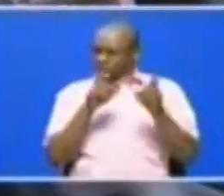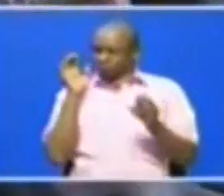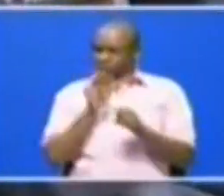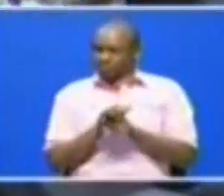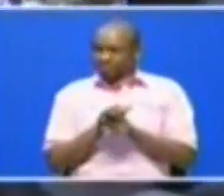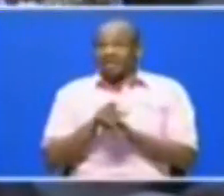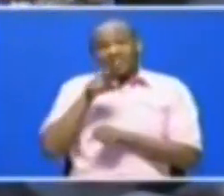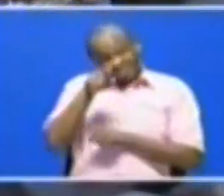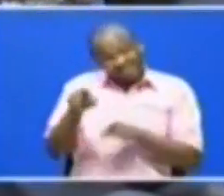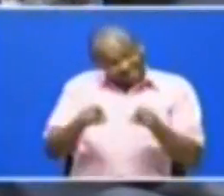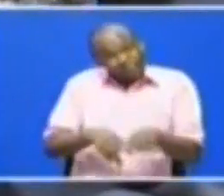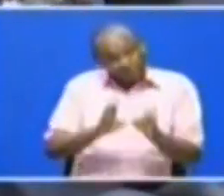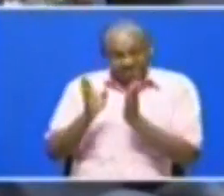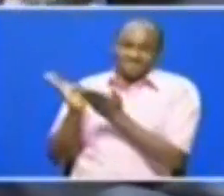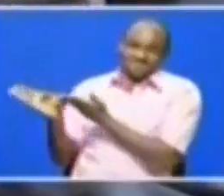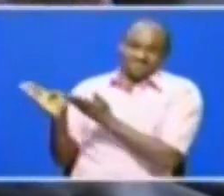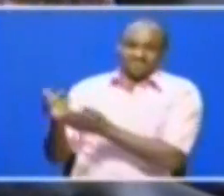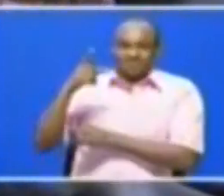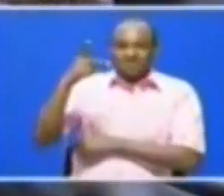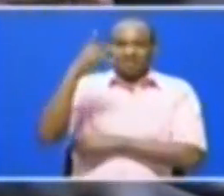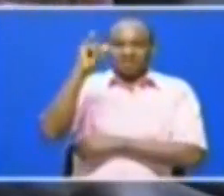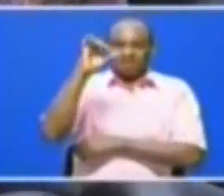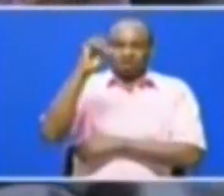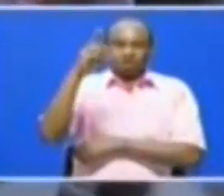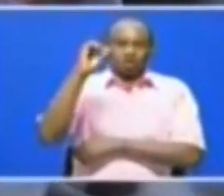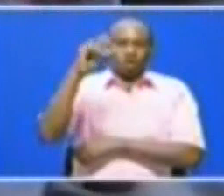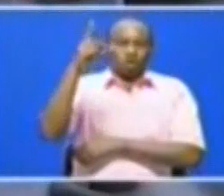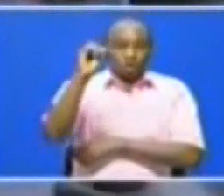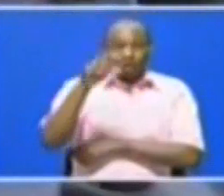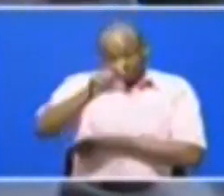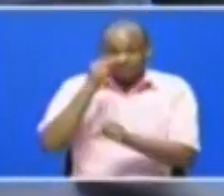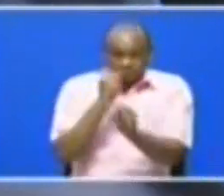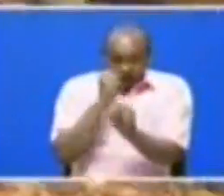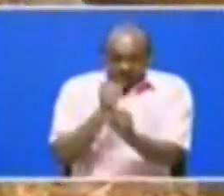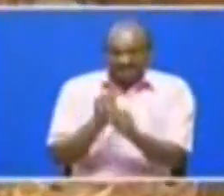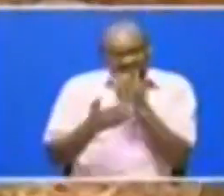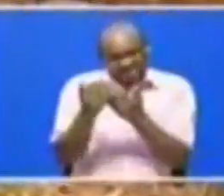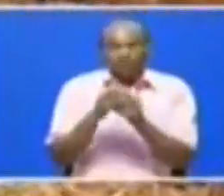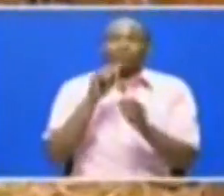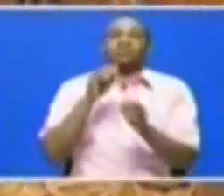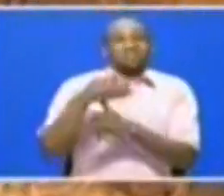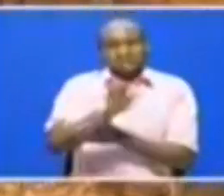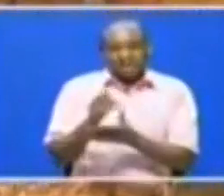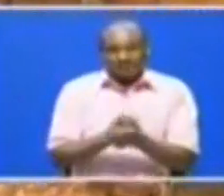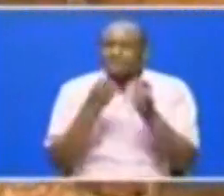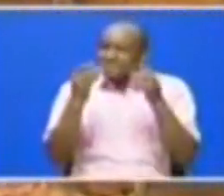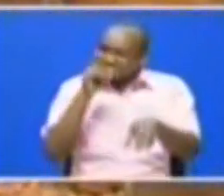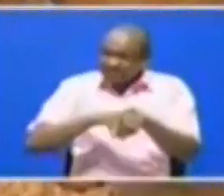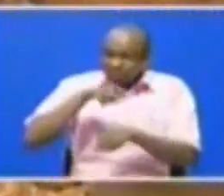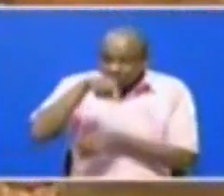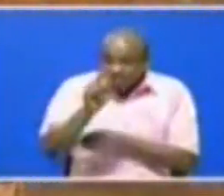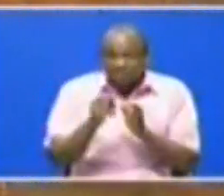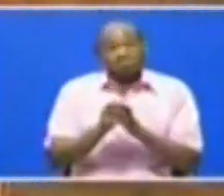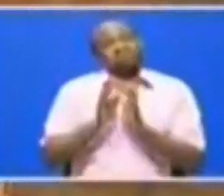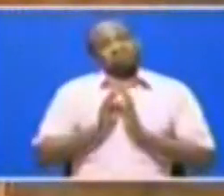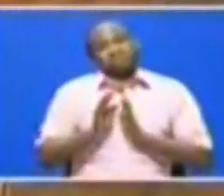na hilo ndilo Elijah Kioko analofahamu vyema, kwani amekuwa mkuruba wa viumbe hawa. Wakati mwingi huonekana akiwa